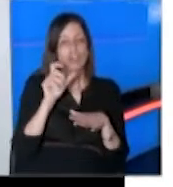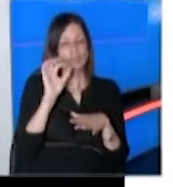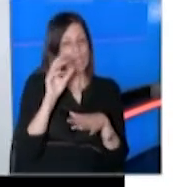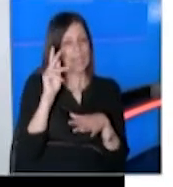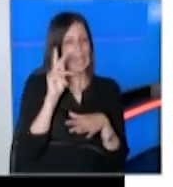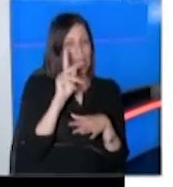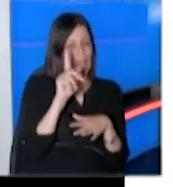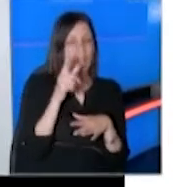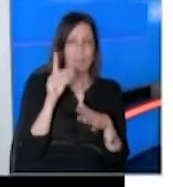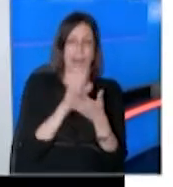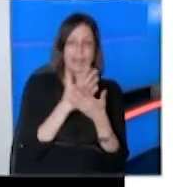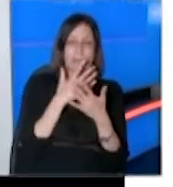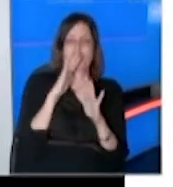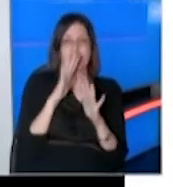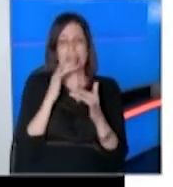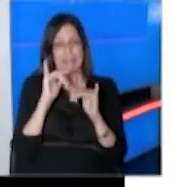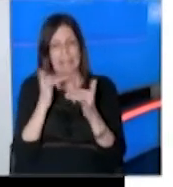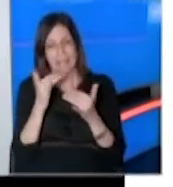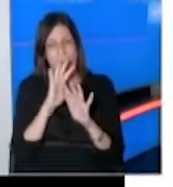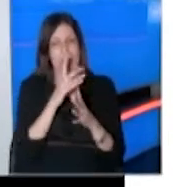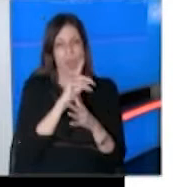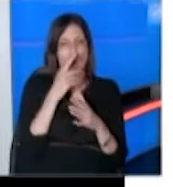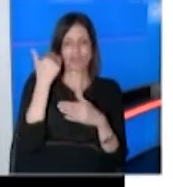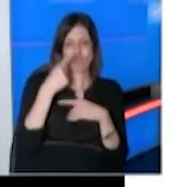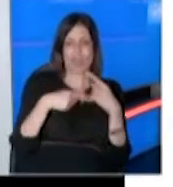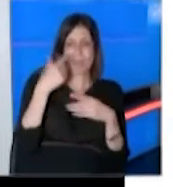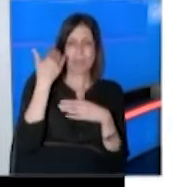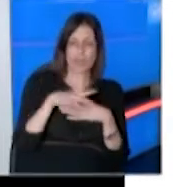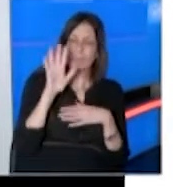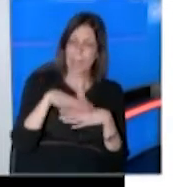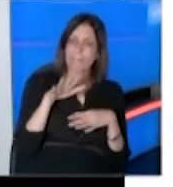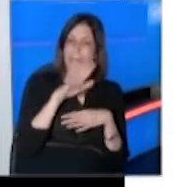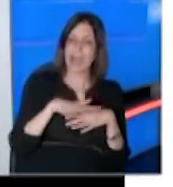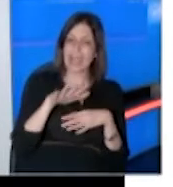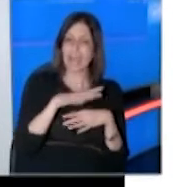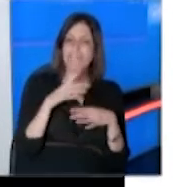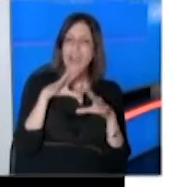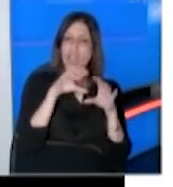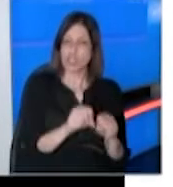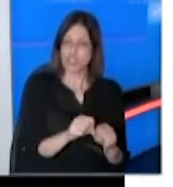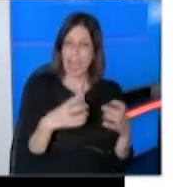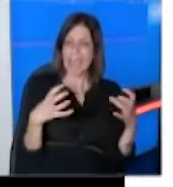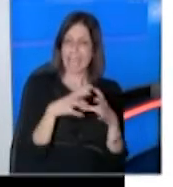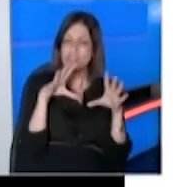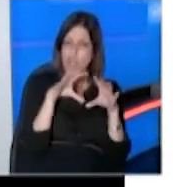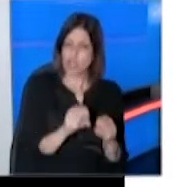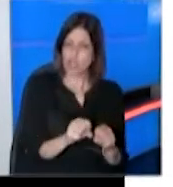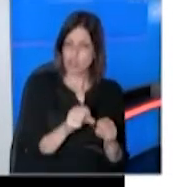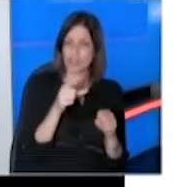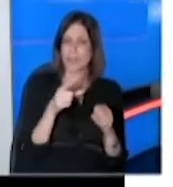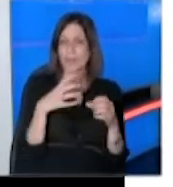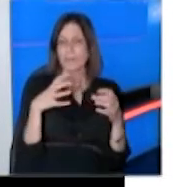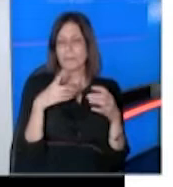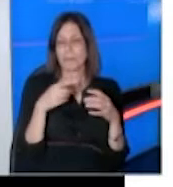מחליטים מה כן, מה לא. אבל שימו לב מה קרה בשנים האחרונות, נכנס גם האגף להתיישבות, נכנס האגף, החברה, מה שנקרא מנהלת